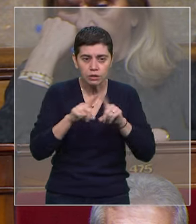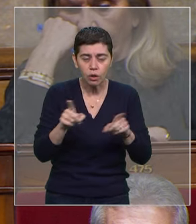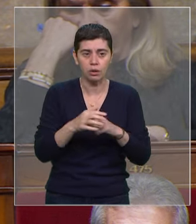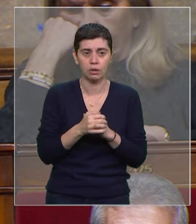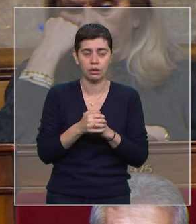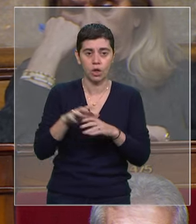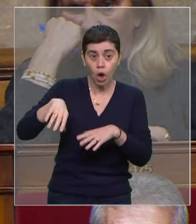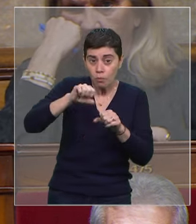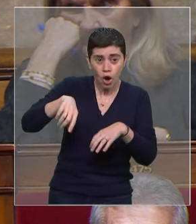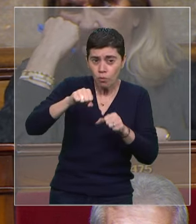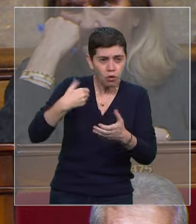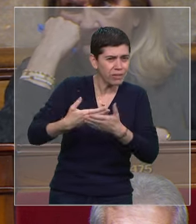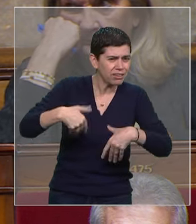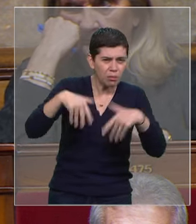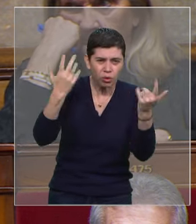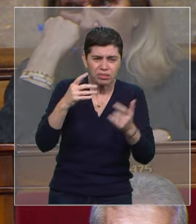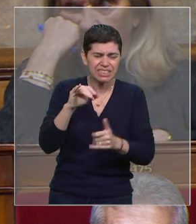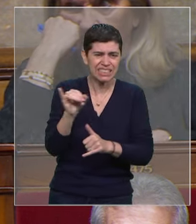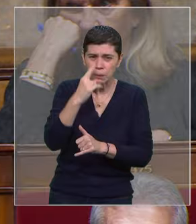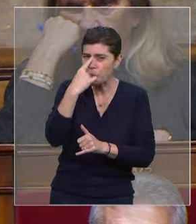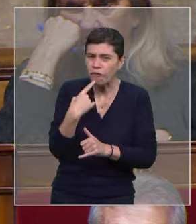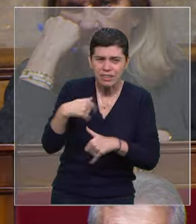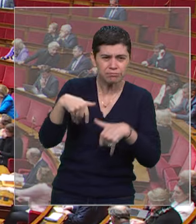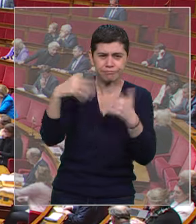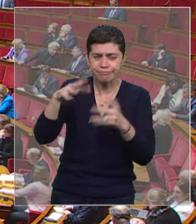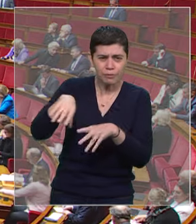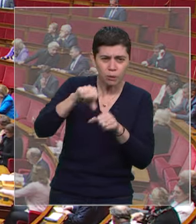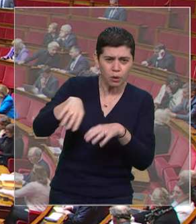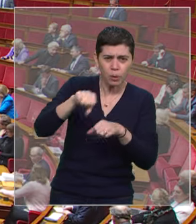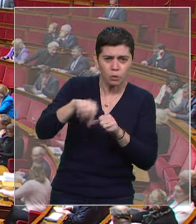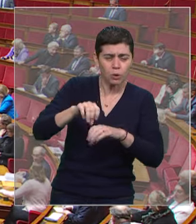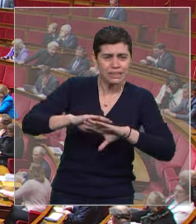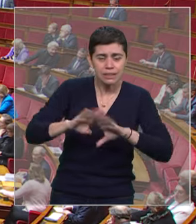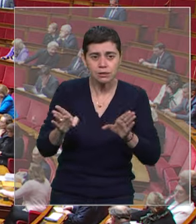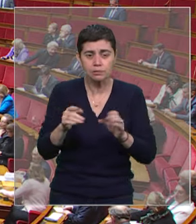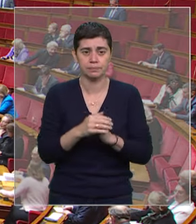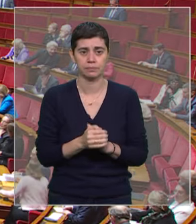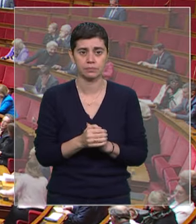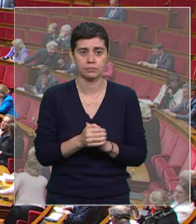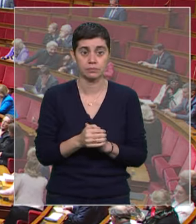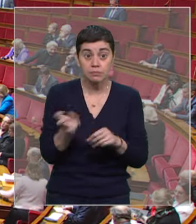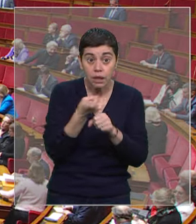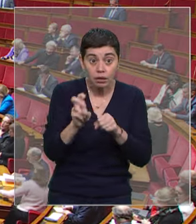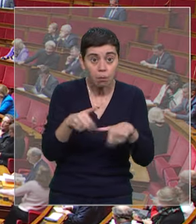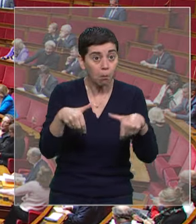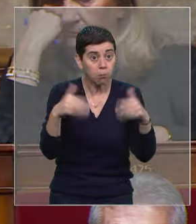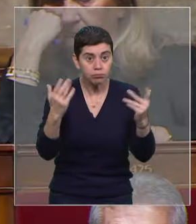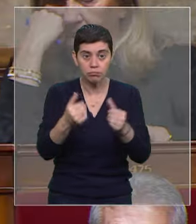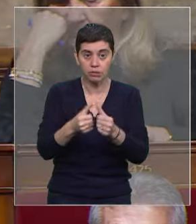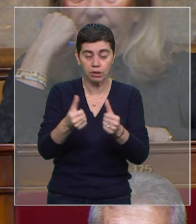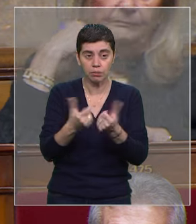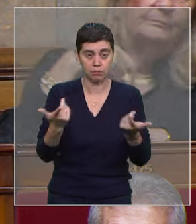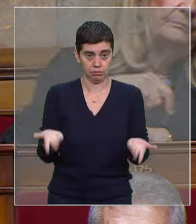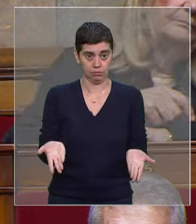recruter coûte que coûte, quel que soit le profil et surtout quels que soient les risques qui sont